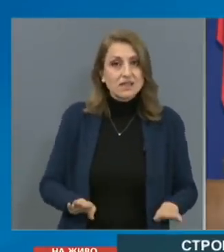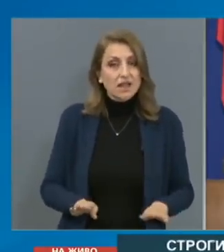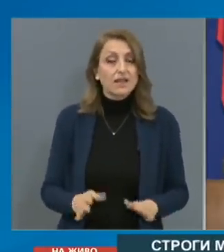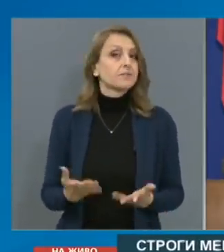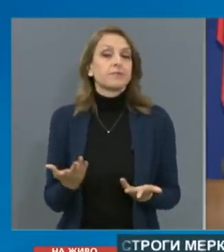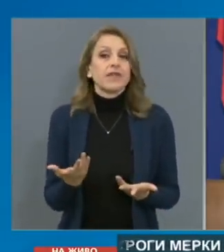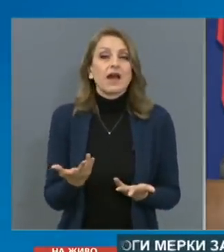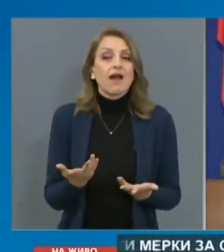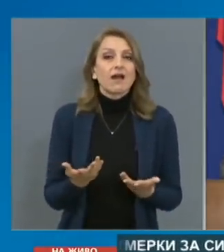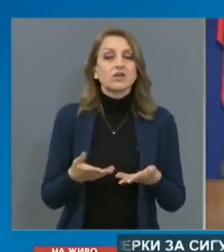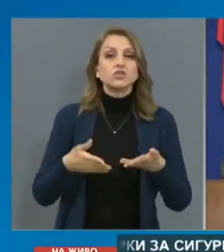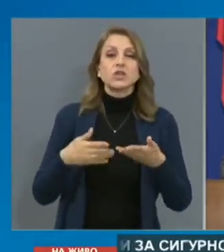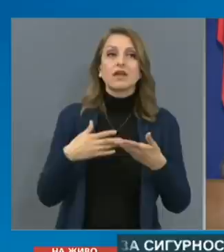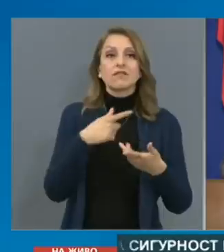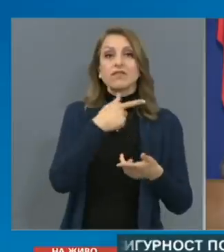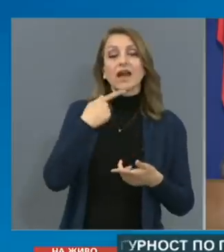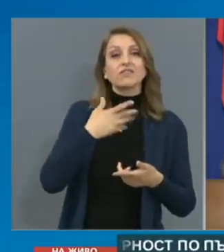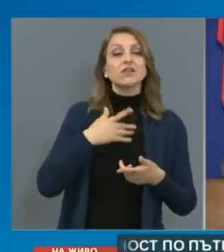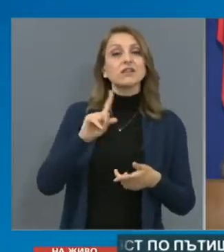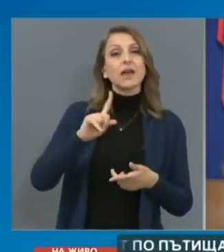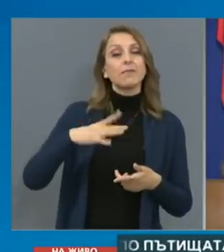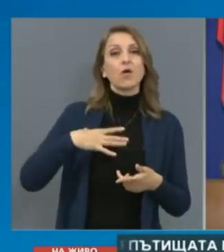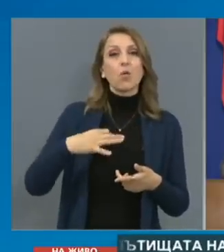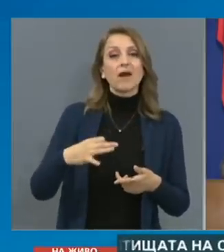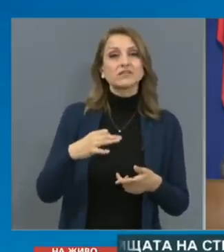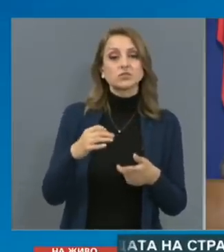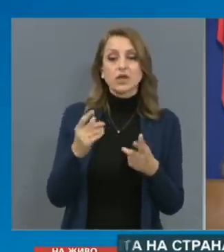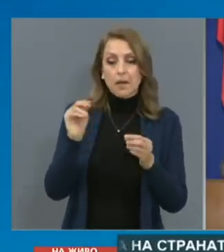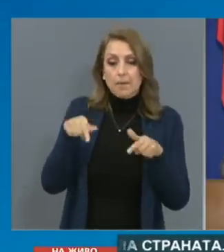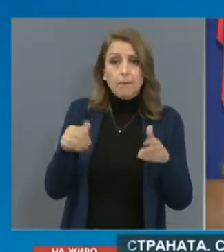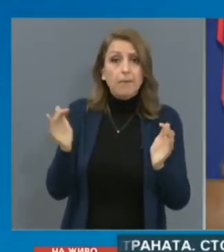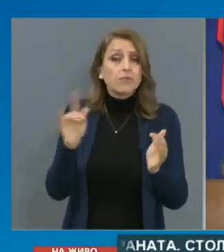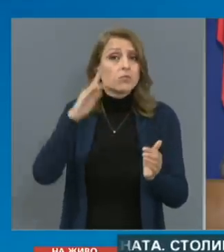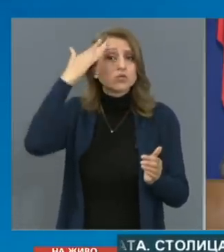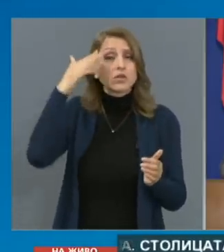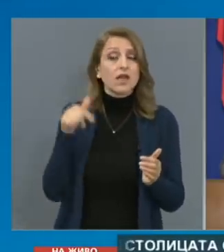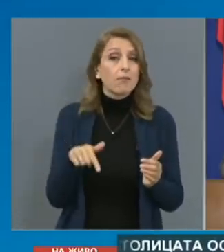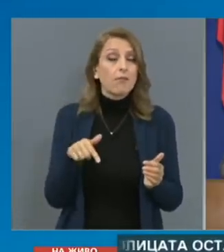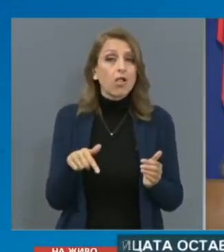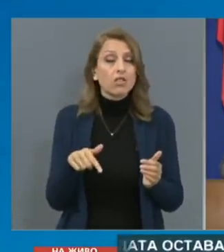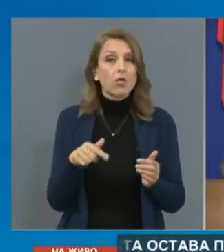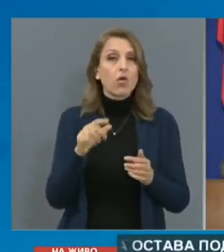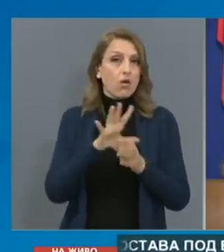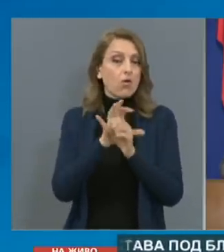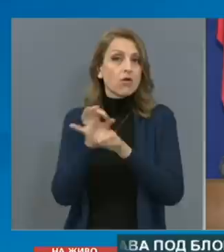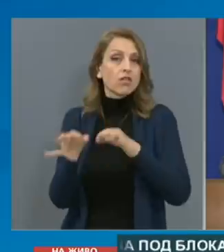ще се осигури безопасността, т.е. как ще бъдем сигурни, че бебето не е болно с COVID, ще бъдат ли тествани родителите?